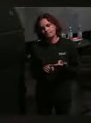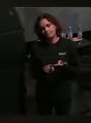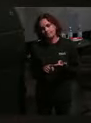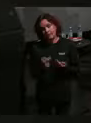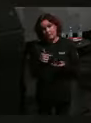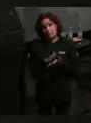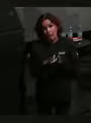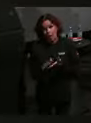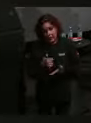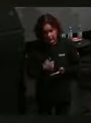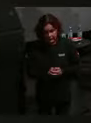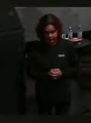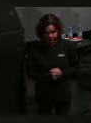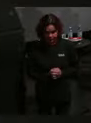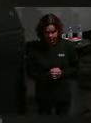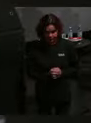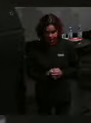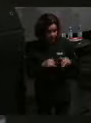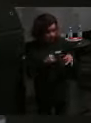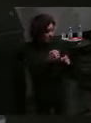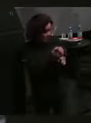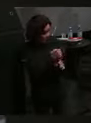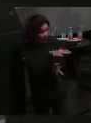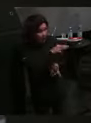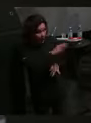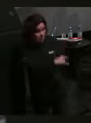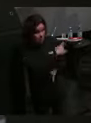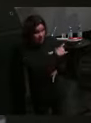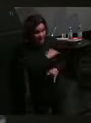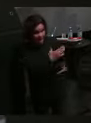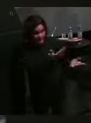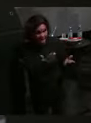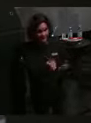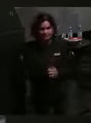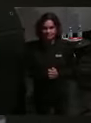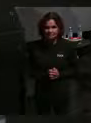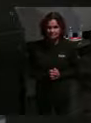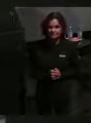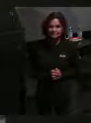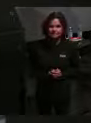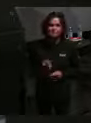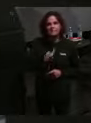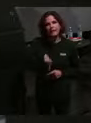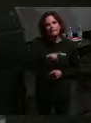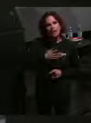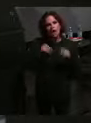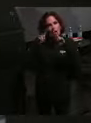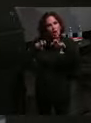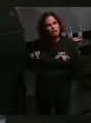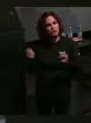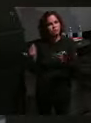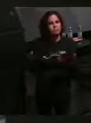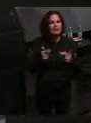Så beklager det. Men, da det kaffe og te her for den. Vi har da kommet med en analyse I dag der vi har